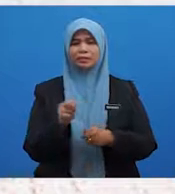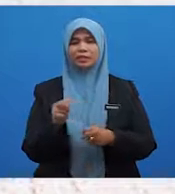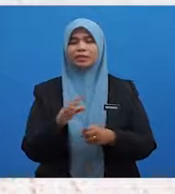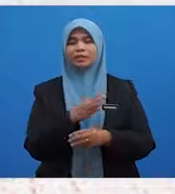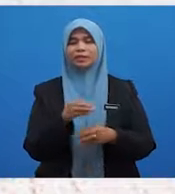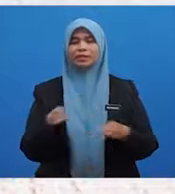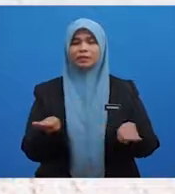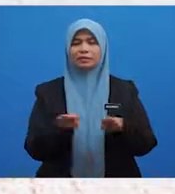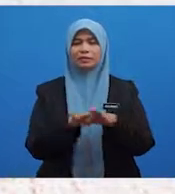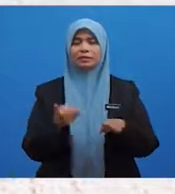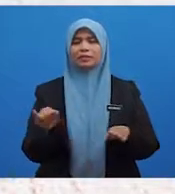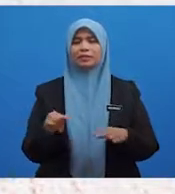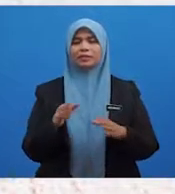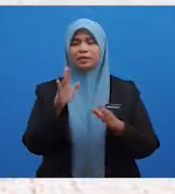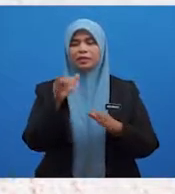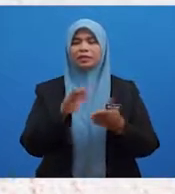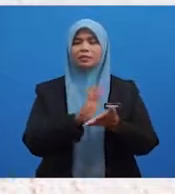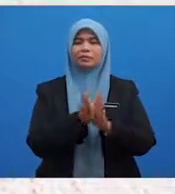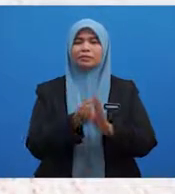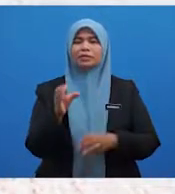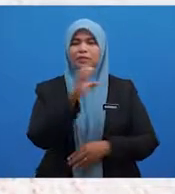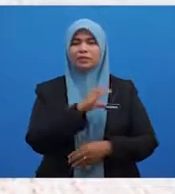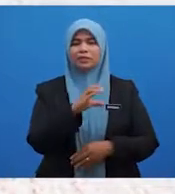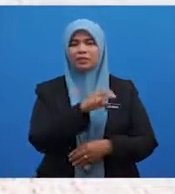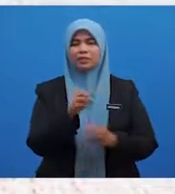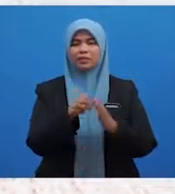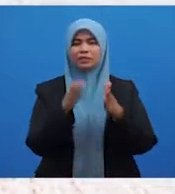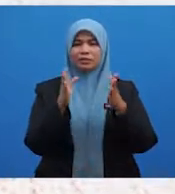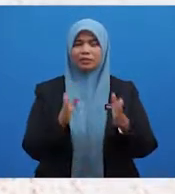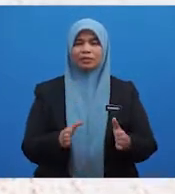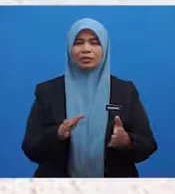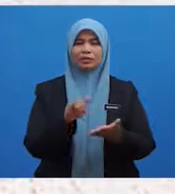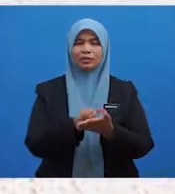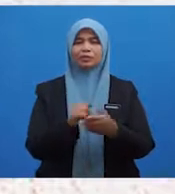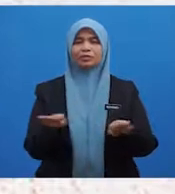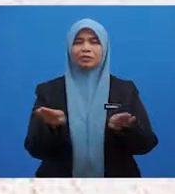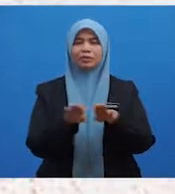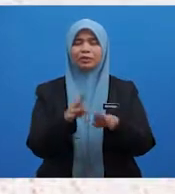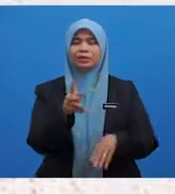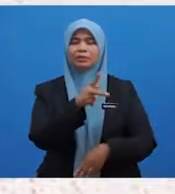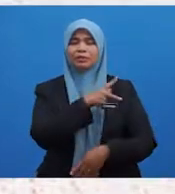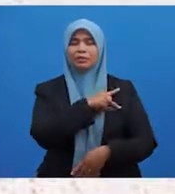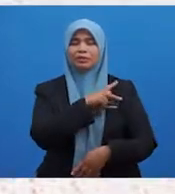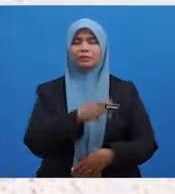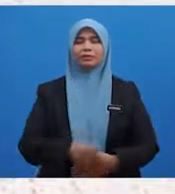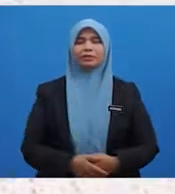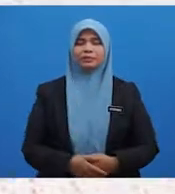dan sebagainya yang menjadi ciri seseorang itu sebagai pemimpin.